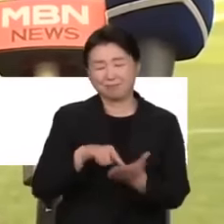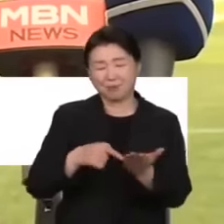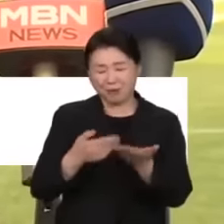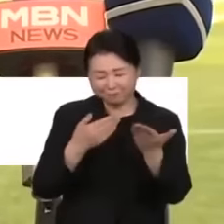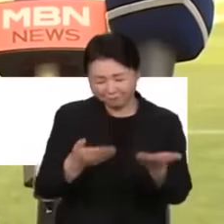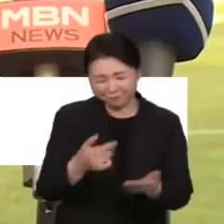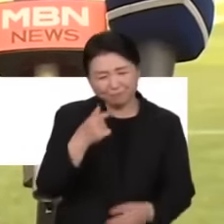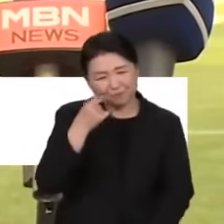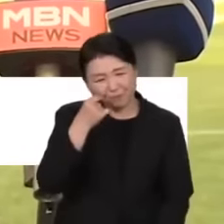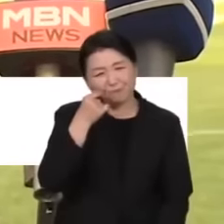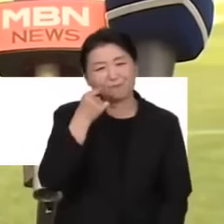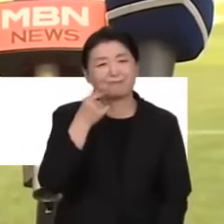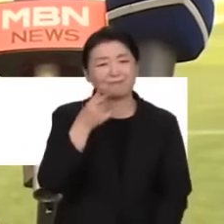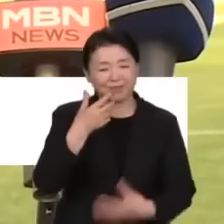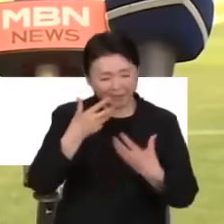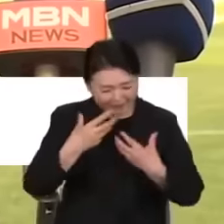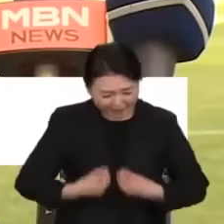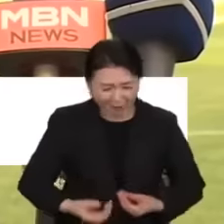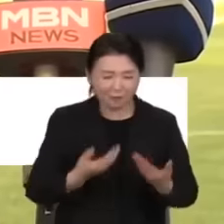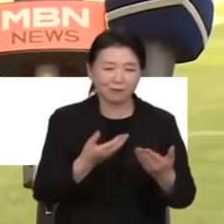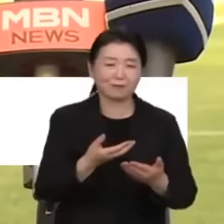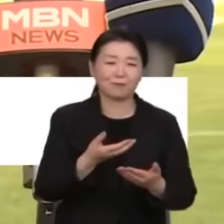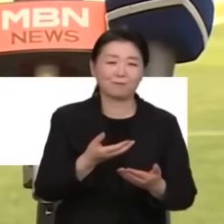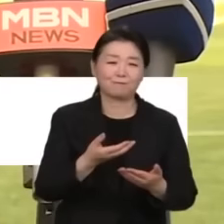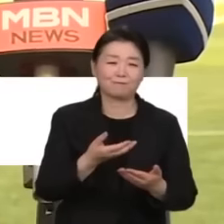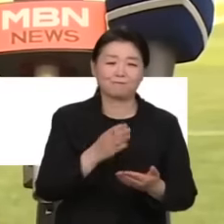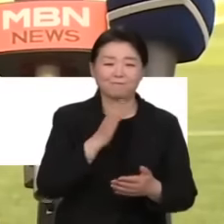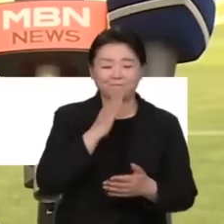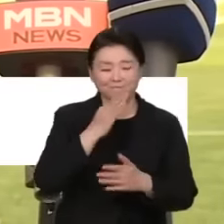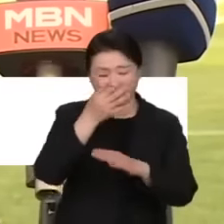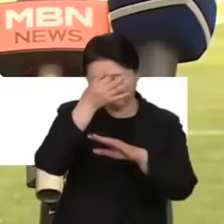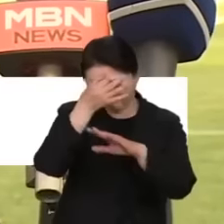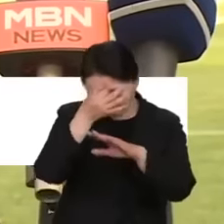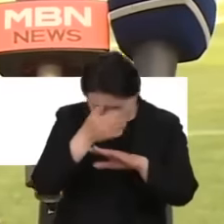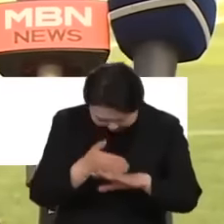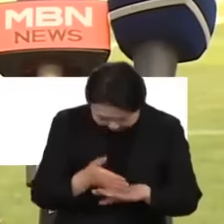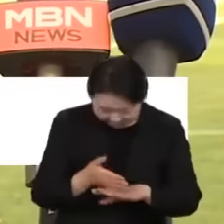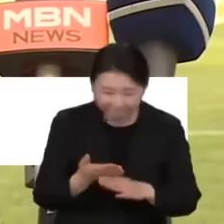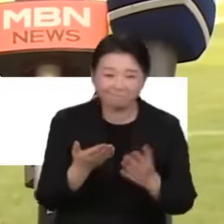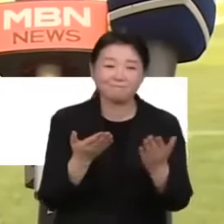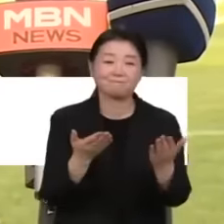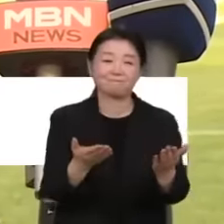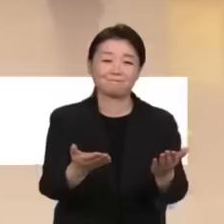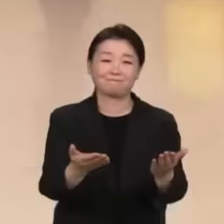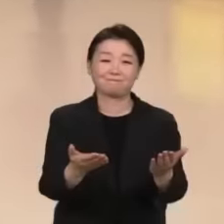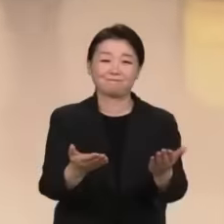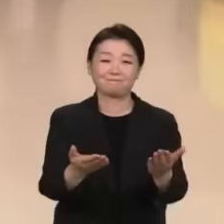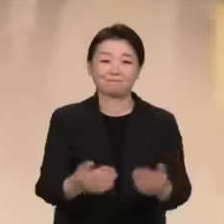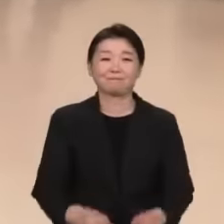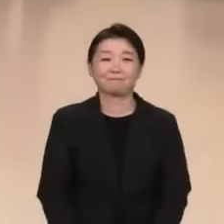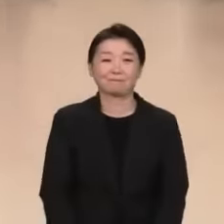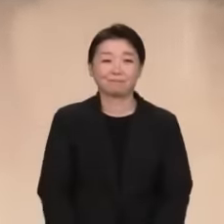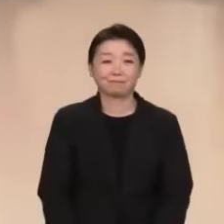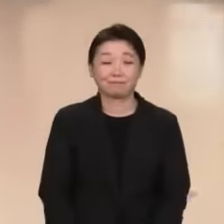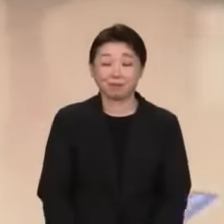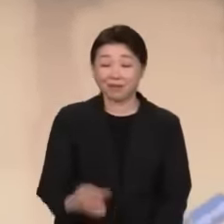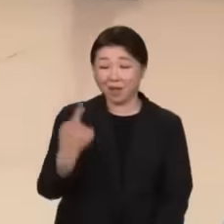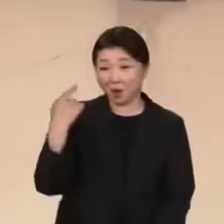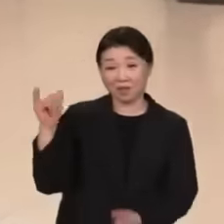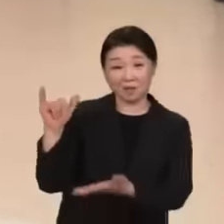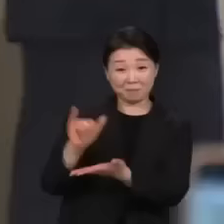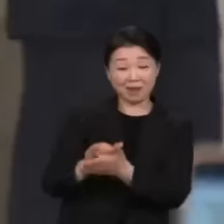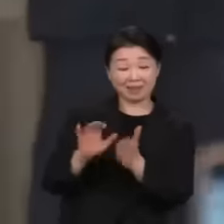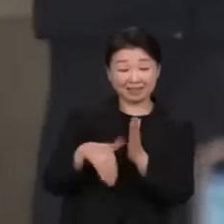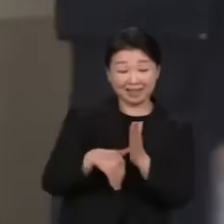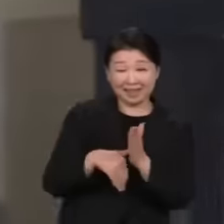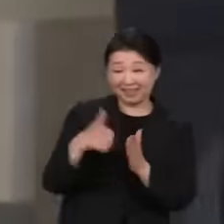못하고 실망시켜드려 일단 너무 죄송하다는 말씀을. 어제 귀국길에서